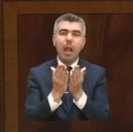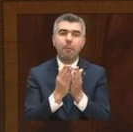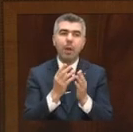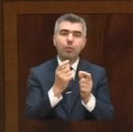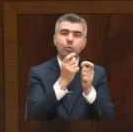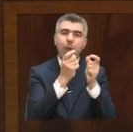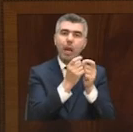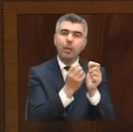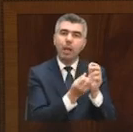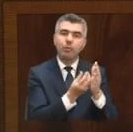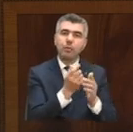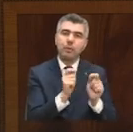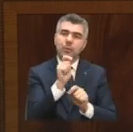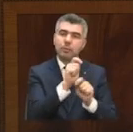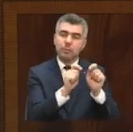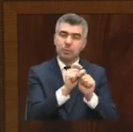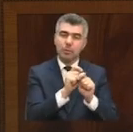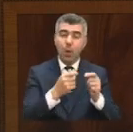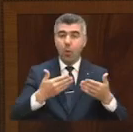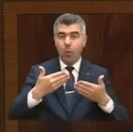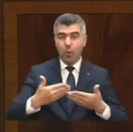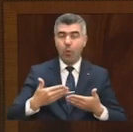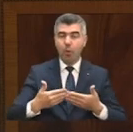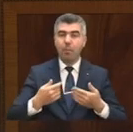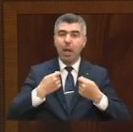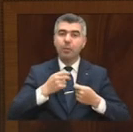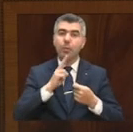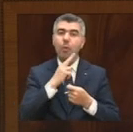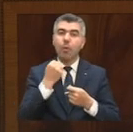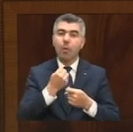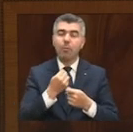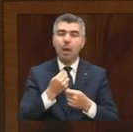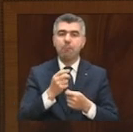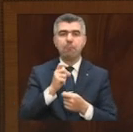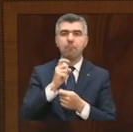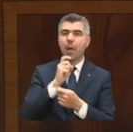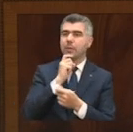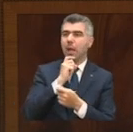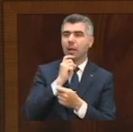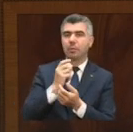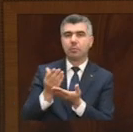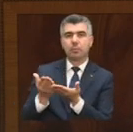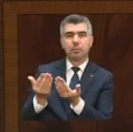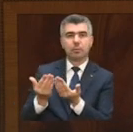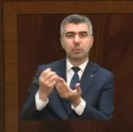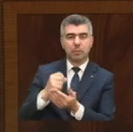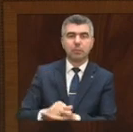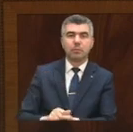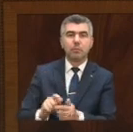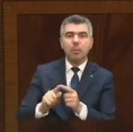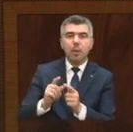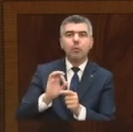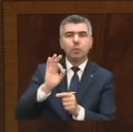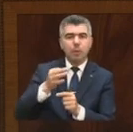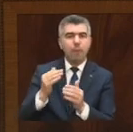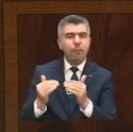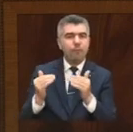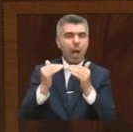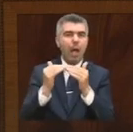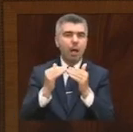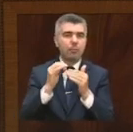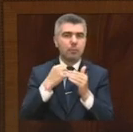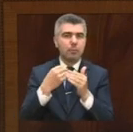لحدود اليوم السيد رئيس الحكومه كل شيء كنتضرو اليوم سيد رئيس الحكومه متفقين معك على التشخيص اللي قلتي اليوم